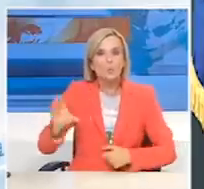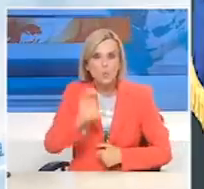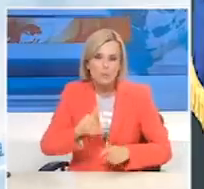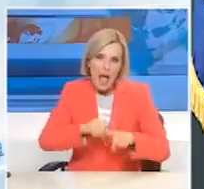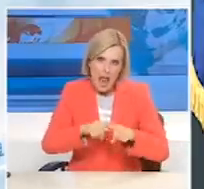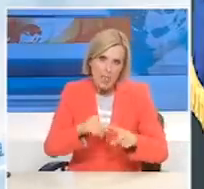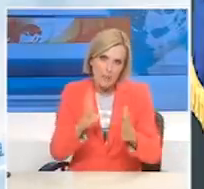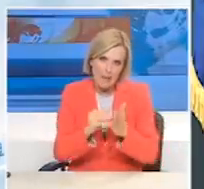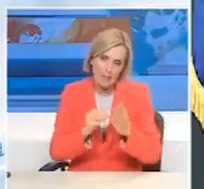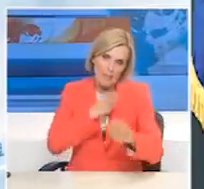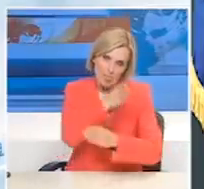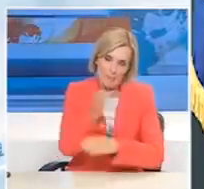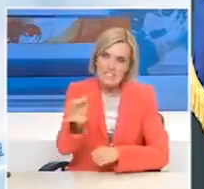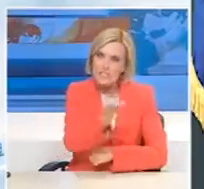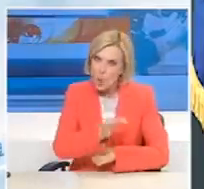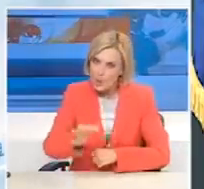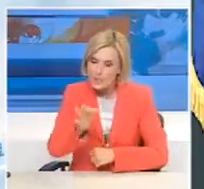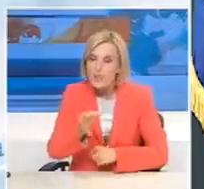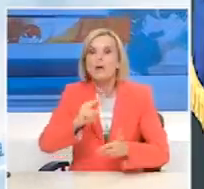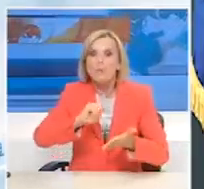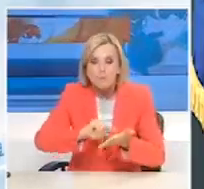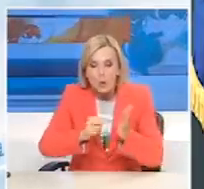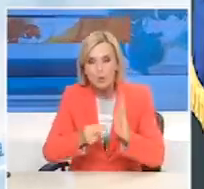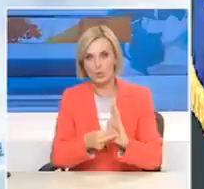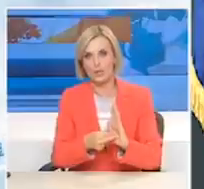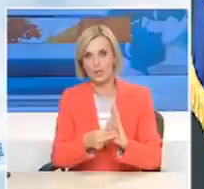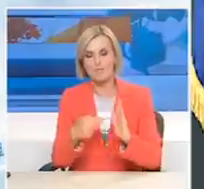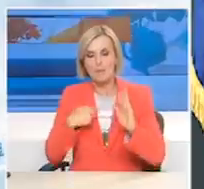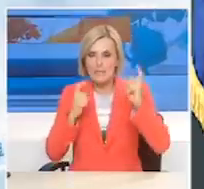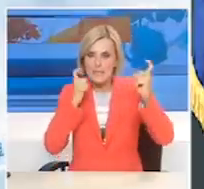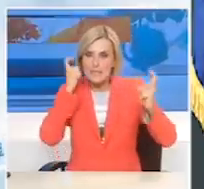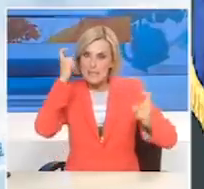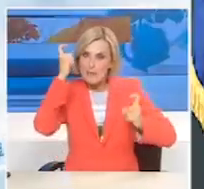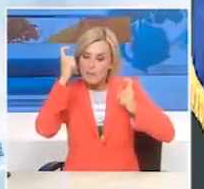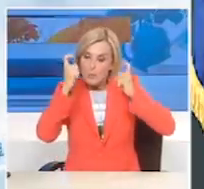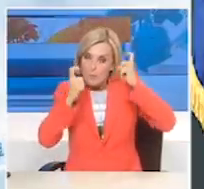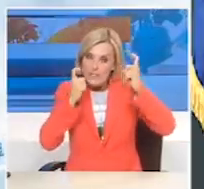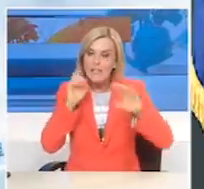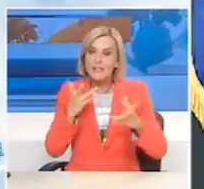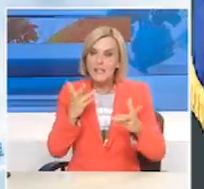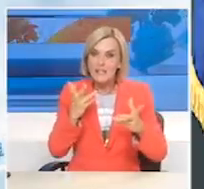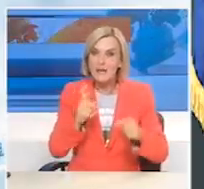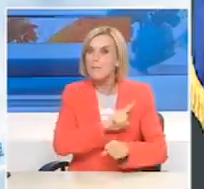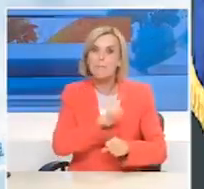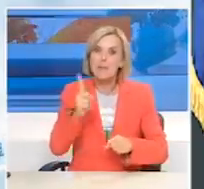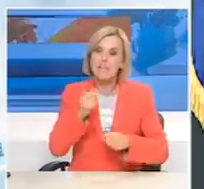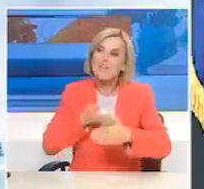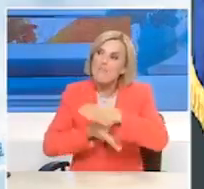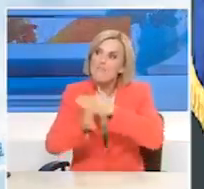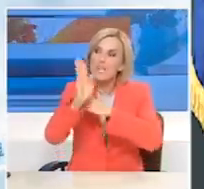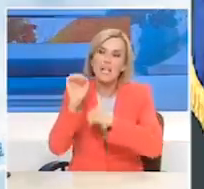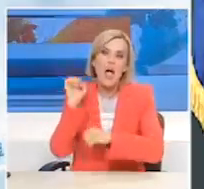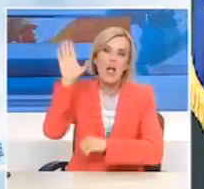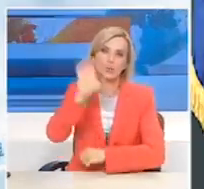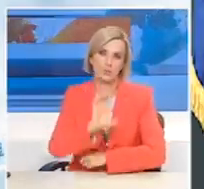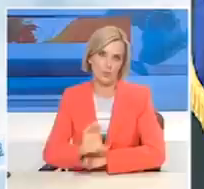μόνο εξωτερικού. Εγώ θεωρώ ότι μπορούμε να σκεφτόμαστε σταδιακά τον εσωτερικό τουρισμό όλο και περισσότερο, αν παραμείνουμε σε μια καλή κατάσταση σαν